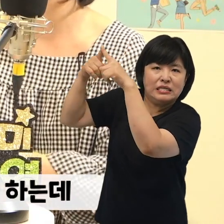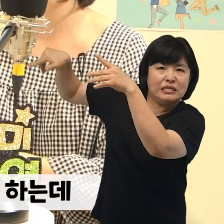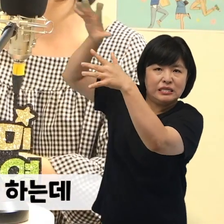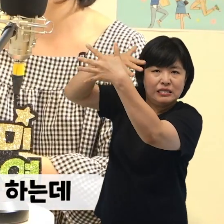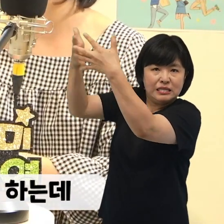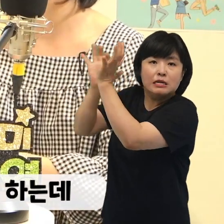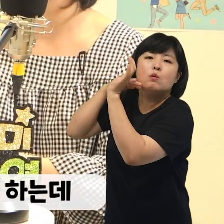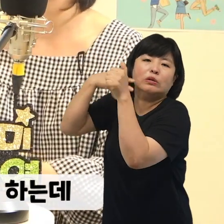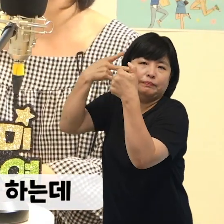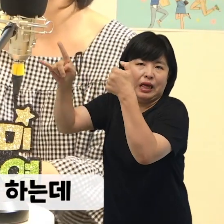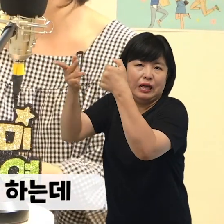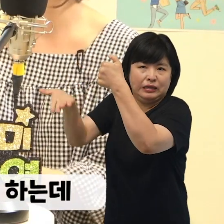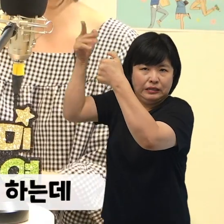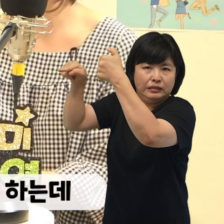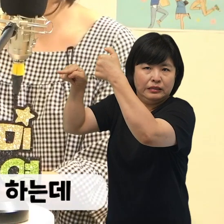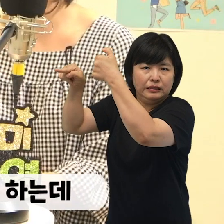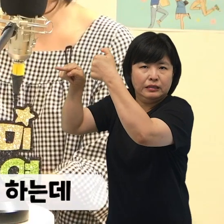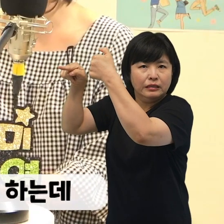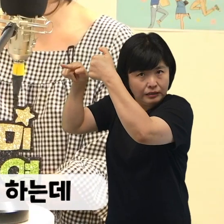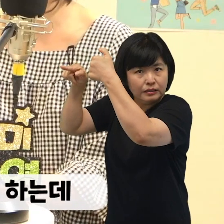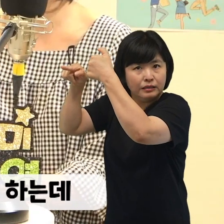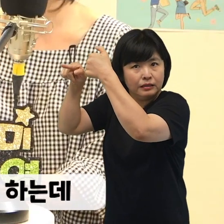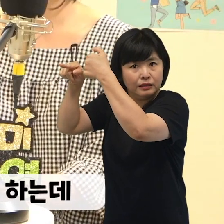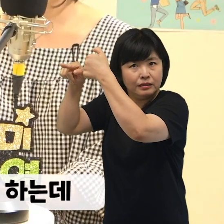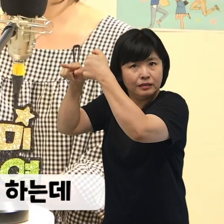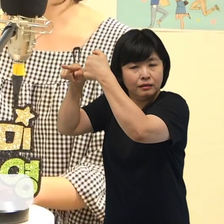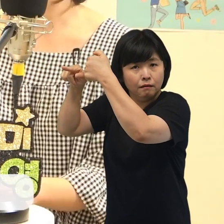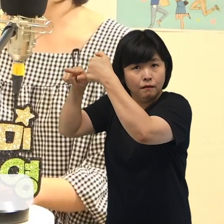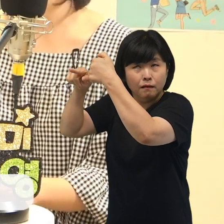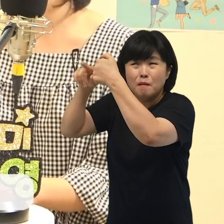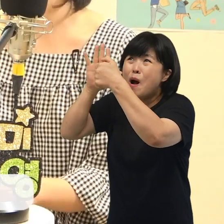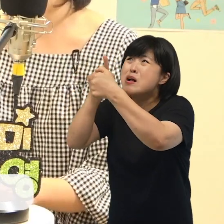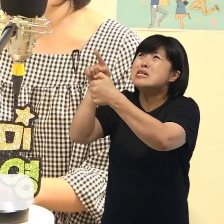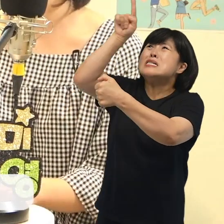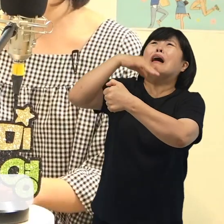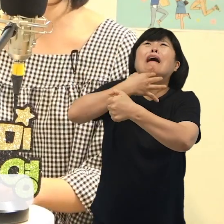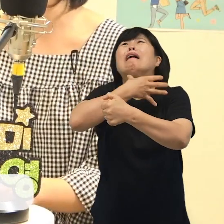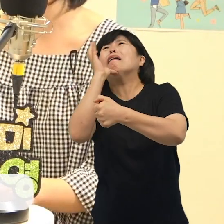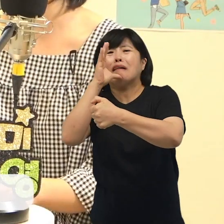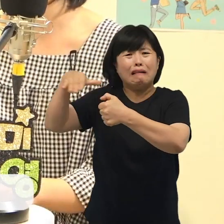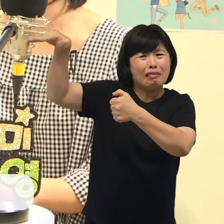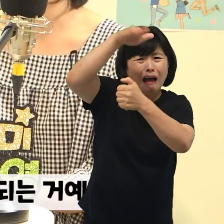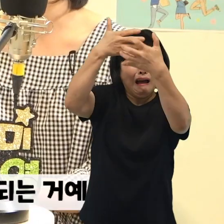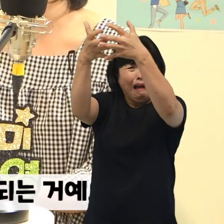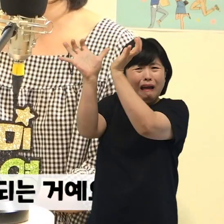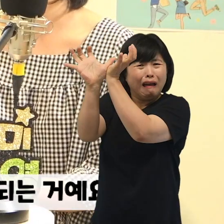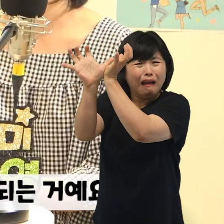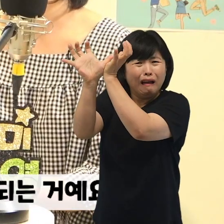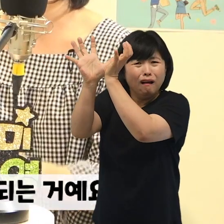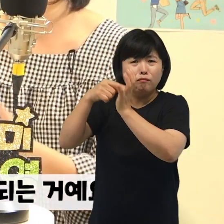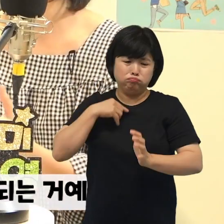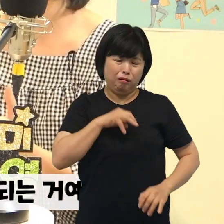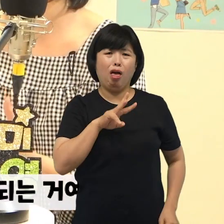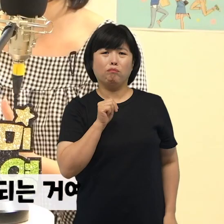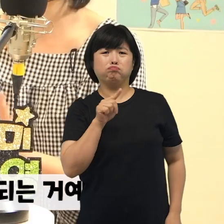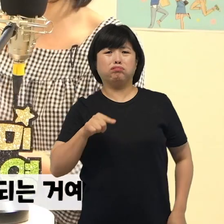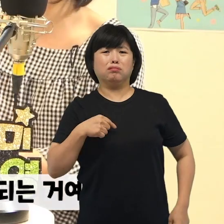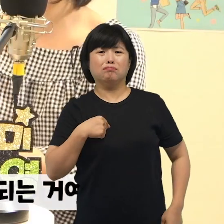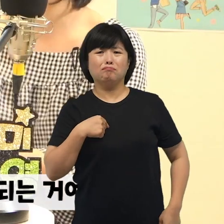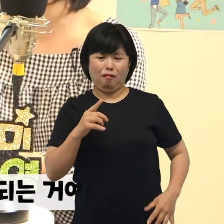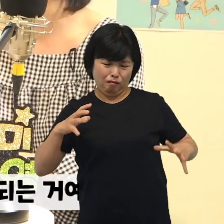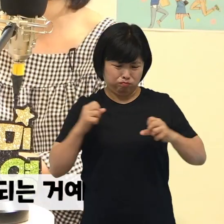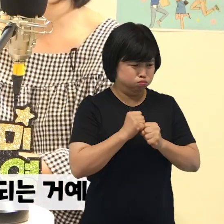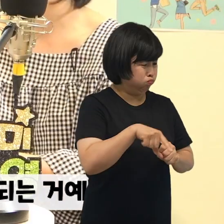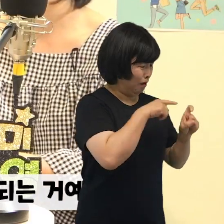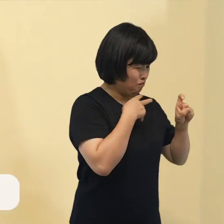보통 50대 분들부터 X세대라고 하는데 이제 기성세대 분들이 보기에는 저희가 그냥 MZ세대로